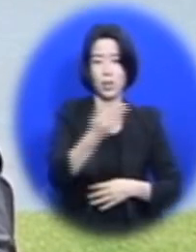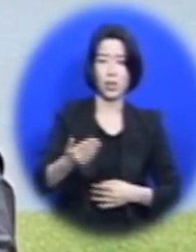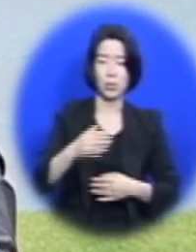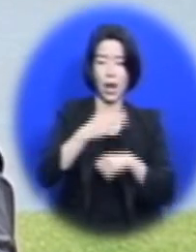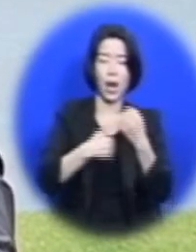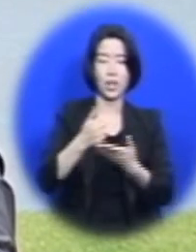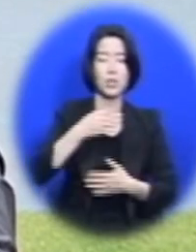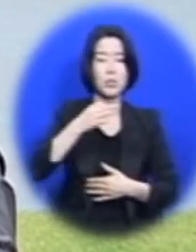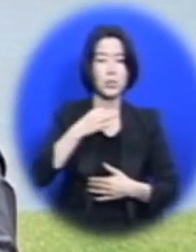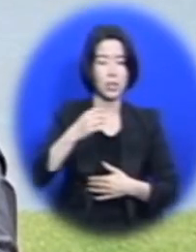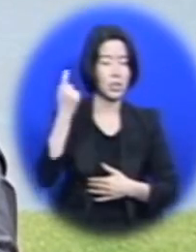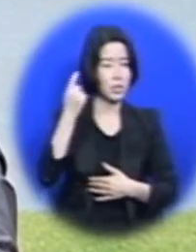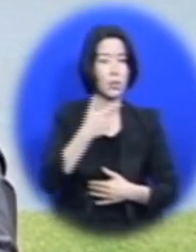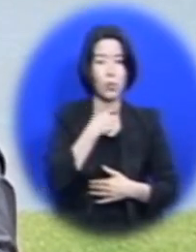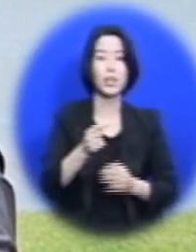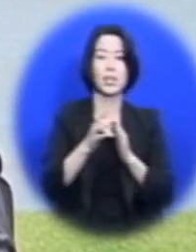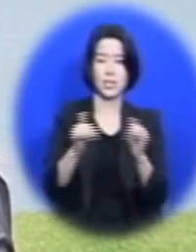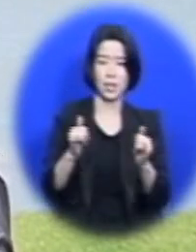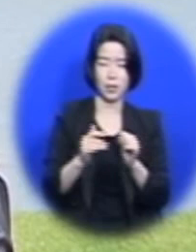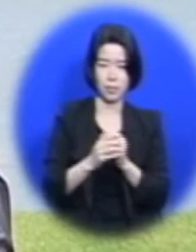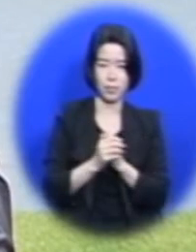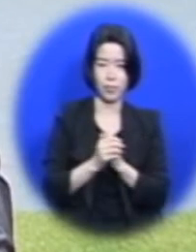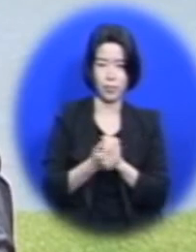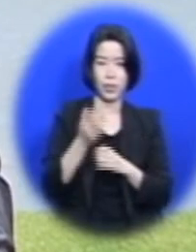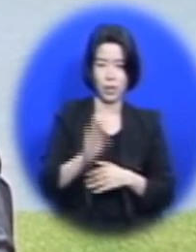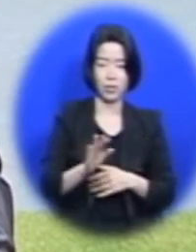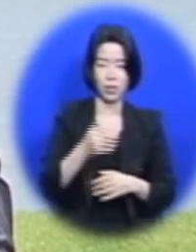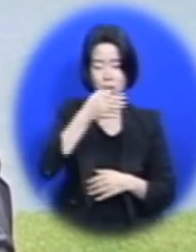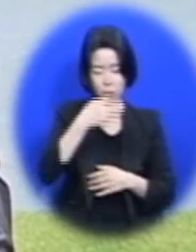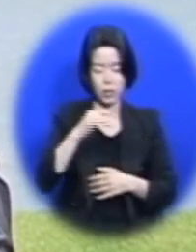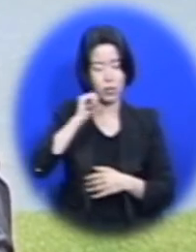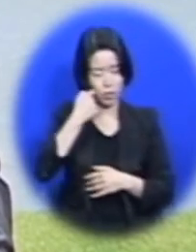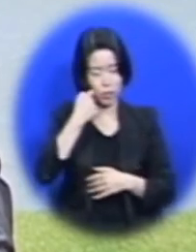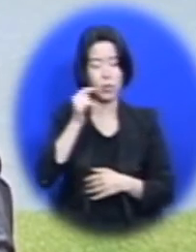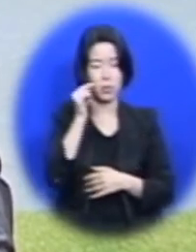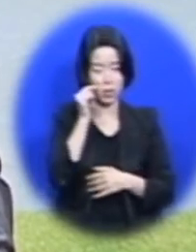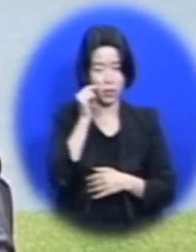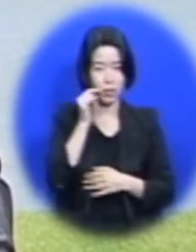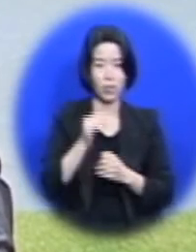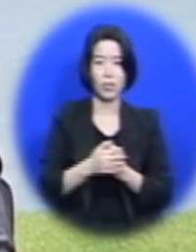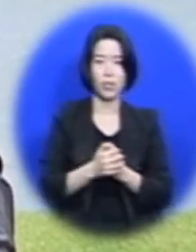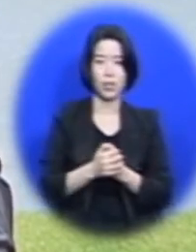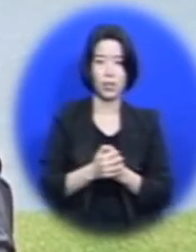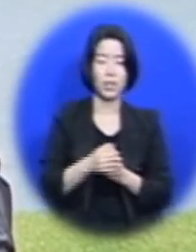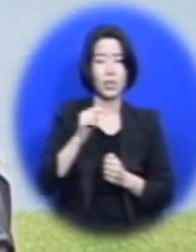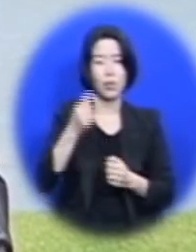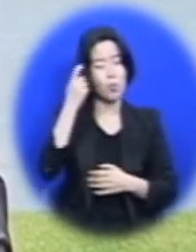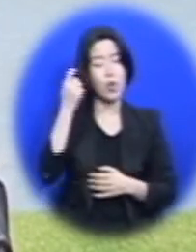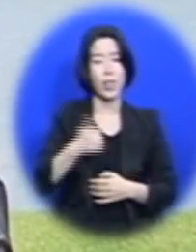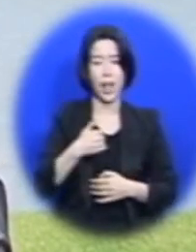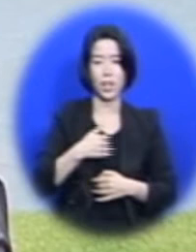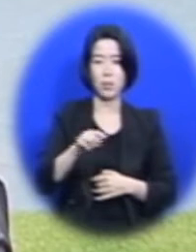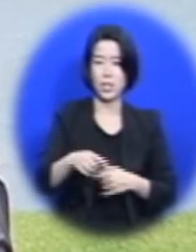듣기를 원하는 사람. 그러나 힘들어요, 어려워요, 못해요. 왜 나에게만